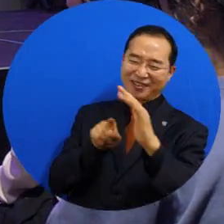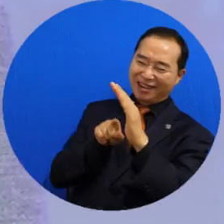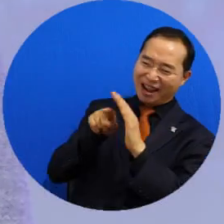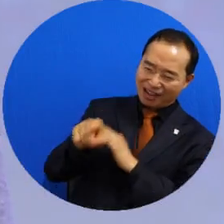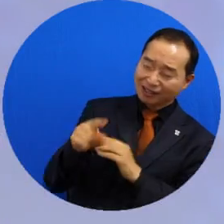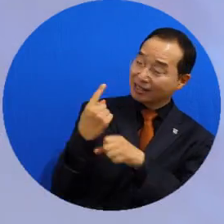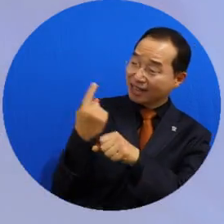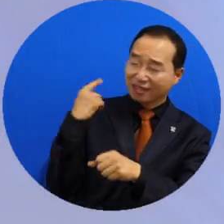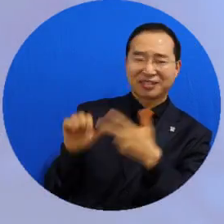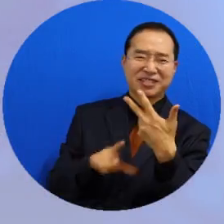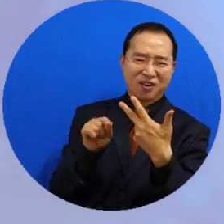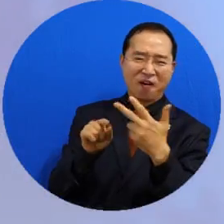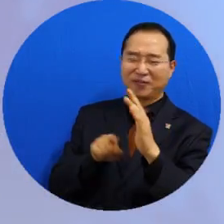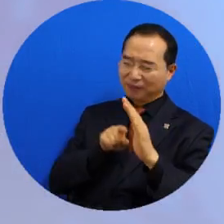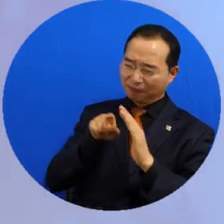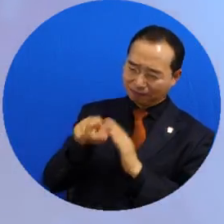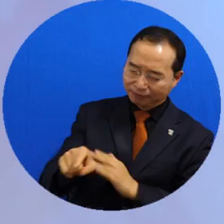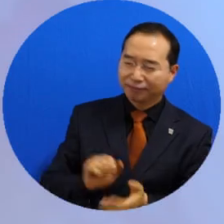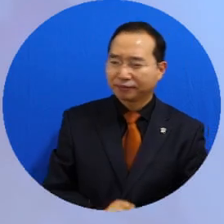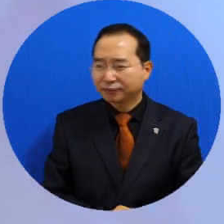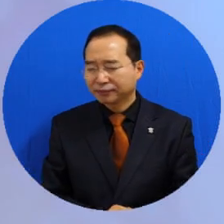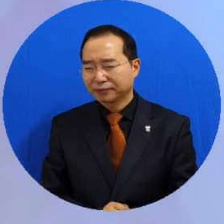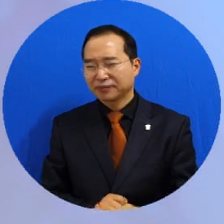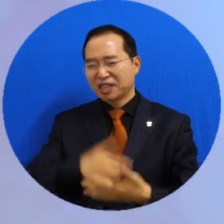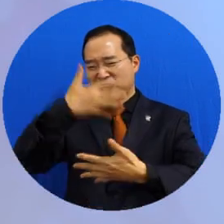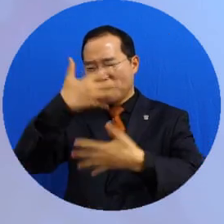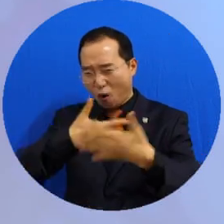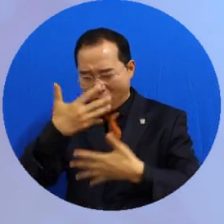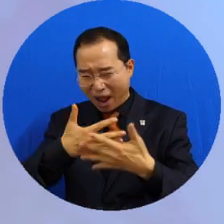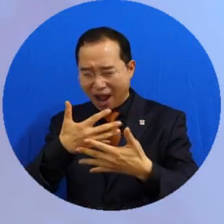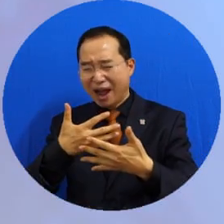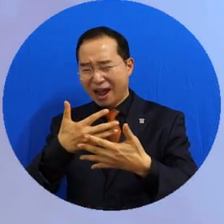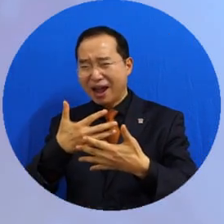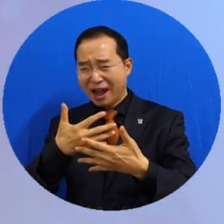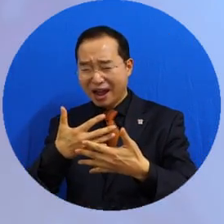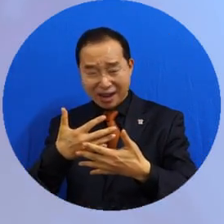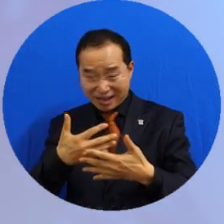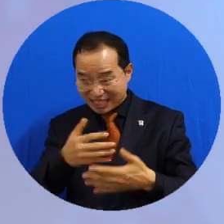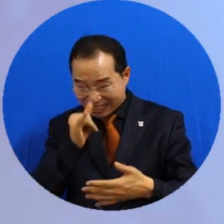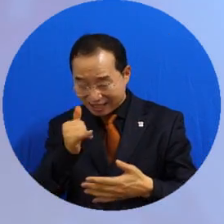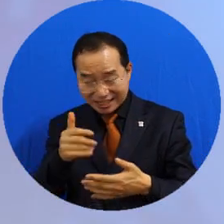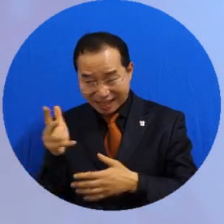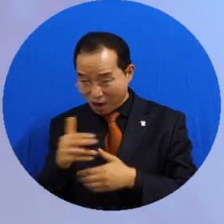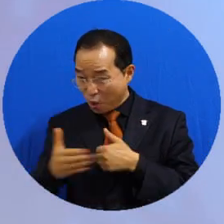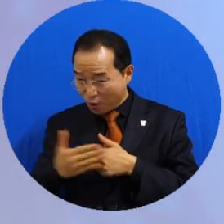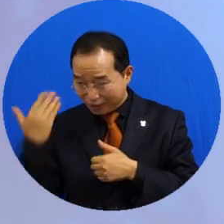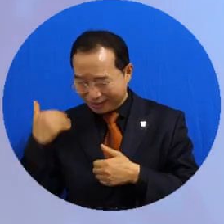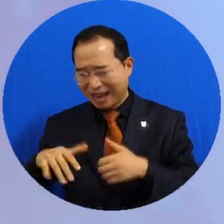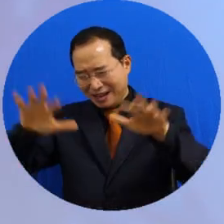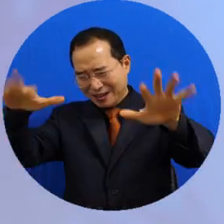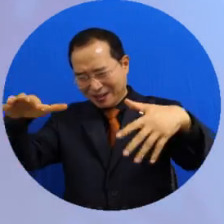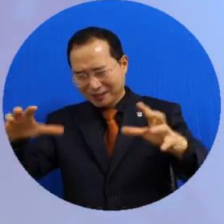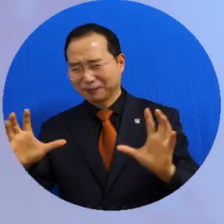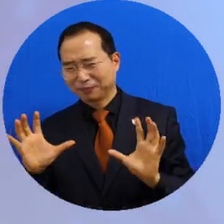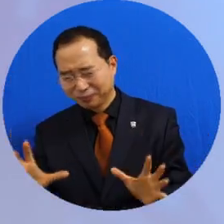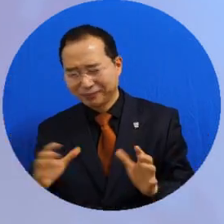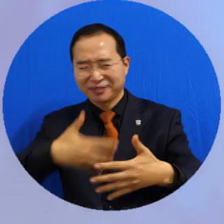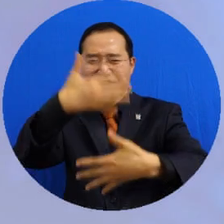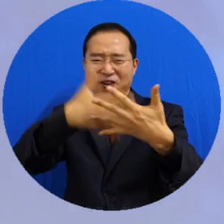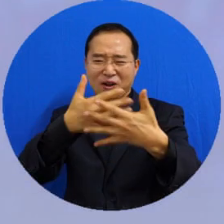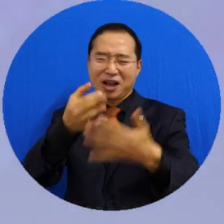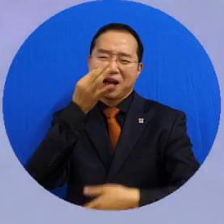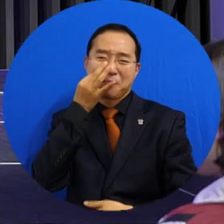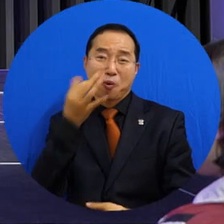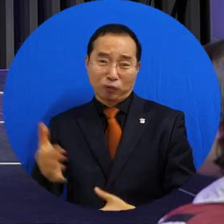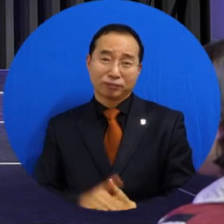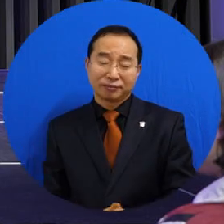가서, 작년 7월에 가서 영화에 나온 모든 캐릭터들 다 초대해놓고 그분들께 헤로님으로 상영을